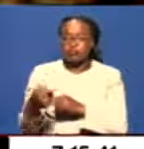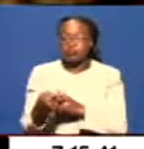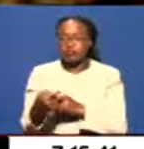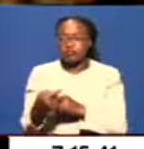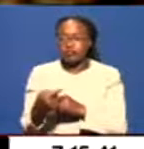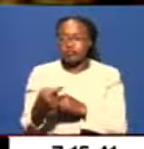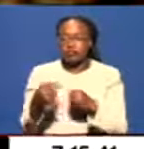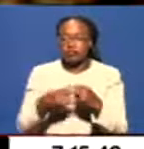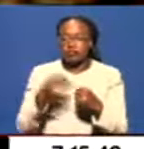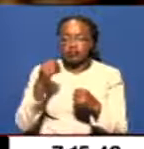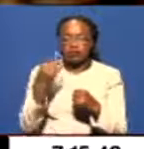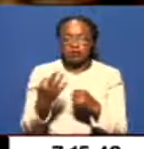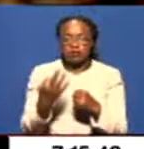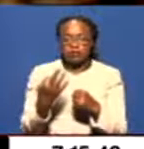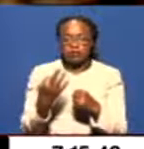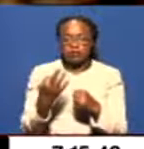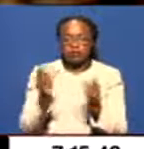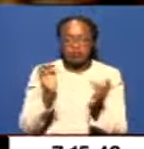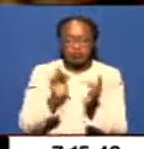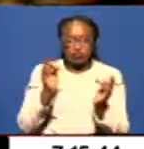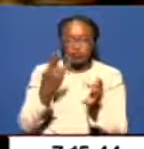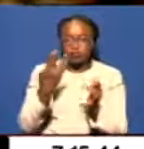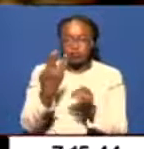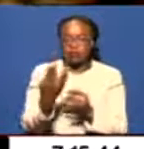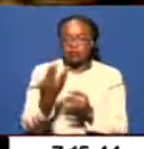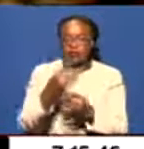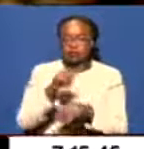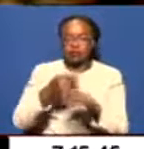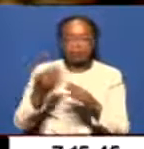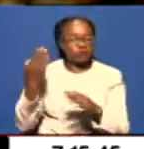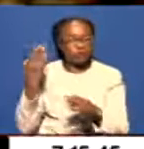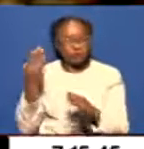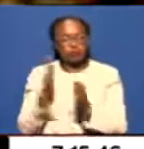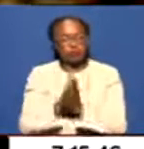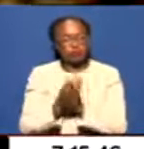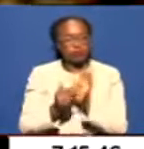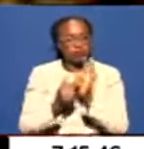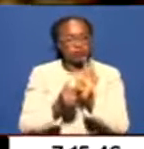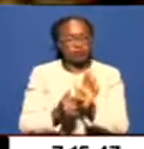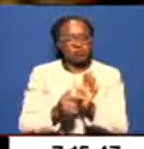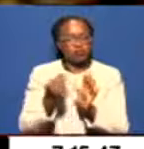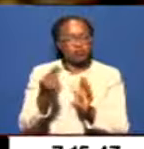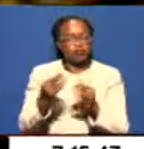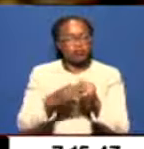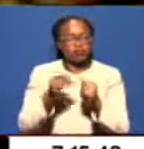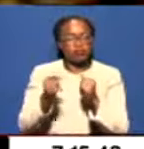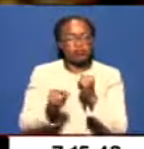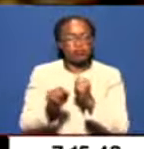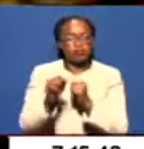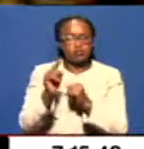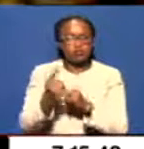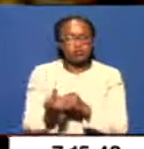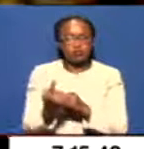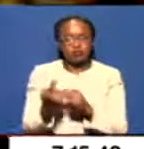11,703 zilizopimwa katika muda wa masaa 24. Hii ikiashiria kiwango cha maambukizi cha 28.1% kutoka kwa visa